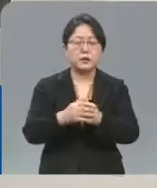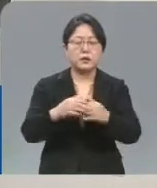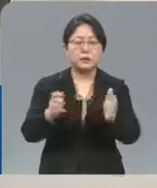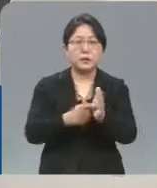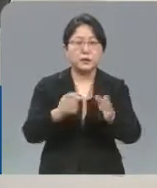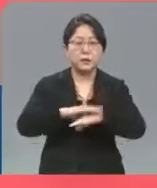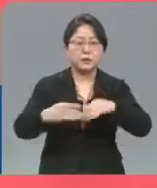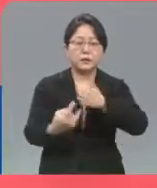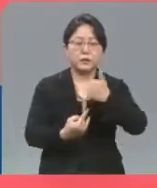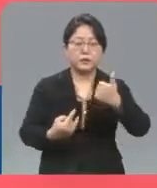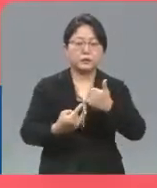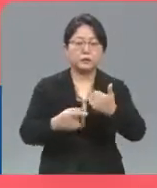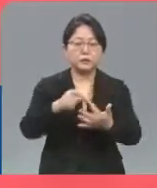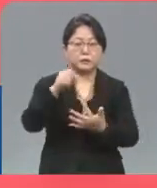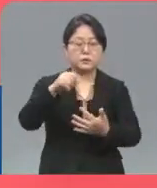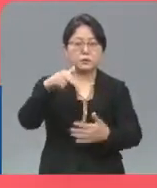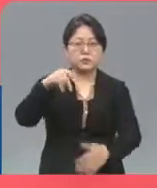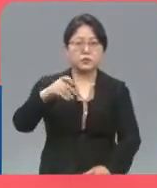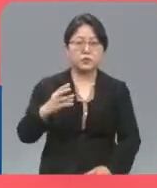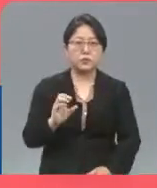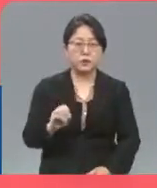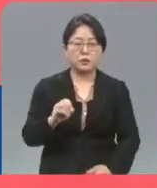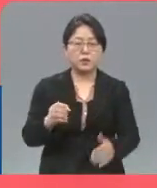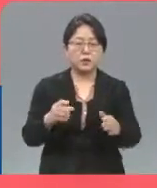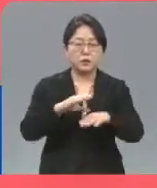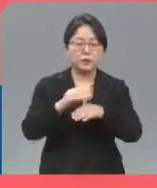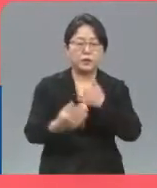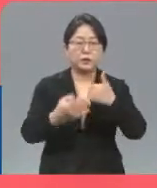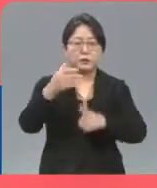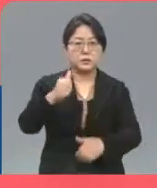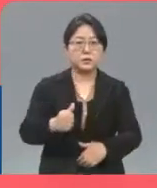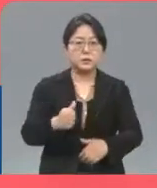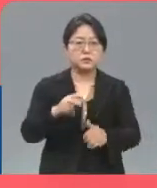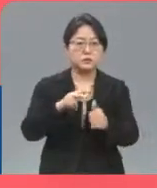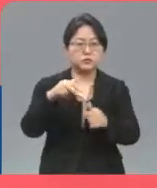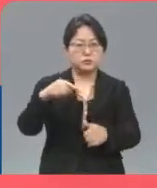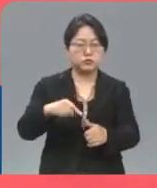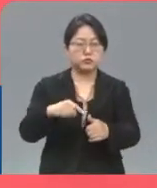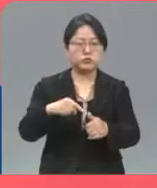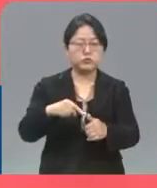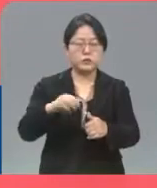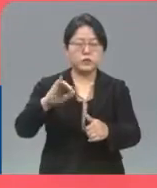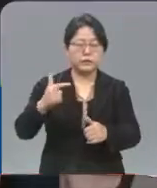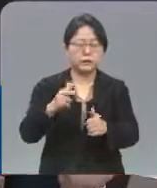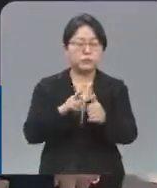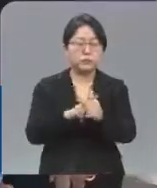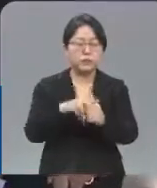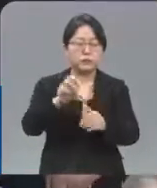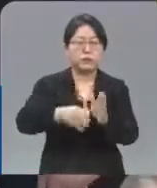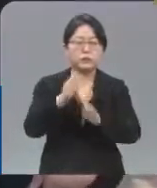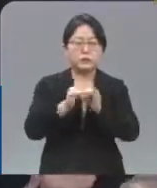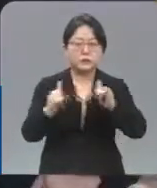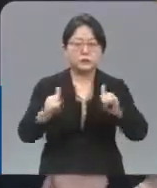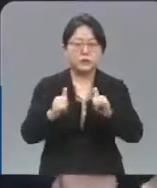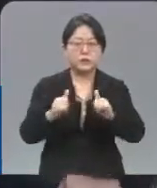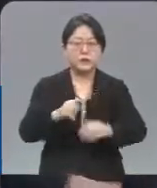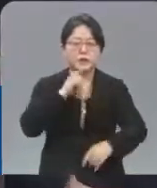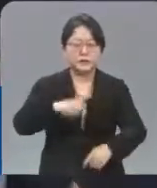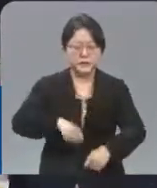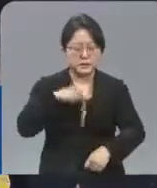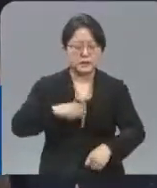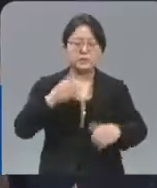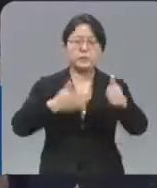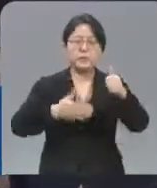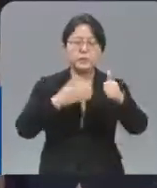선임됐습니다. 국민의힘 주호영 비상대책위원장은 주 전 후보가 지난 지방선거에서 광주 시민들에게 진정성 있는